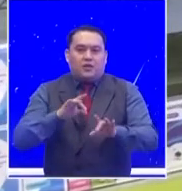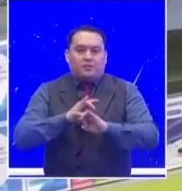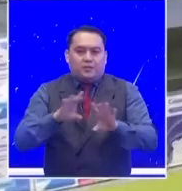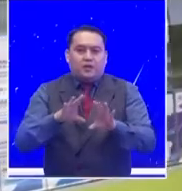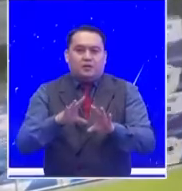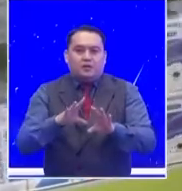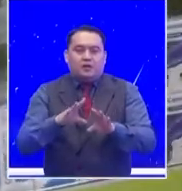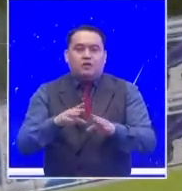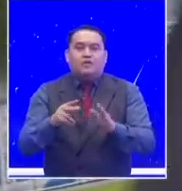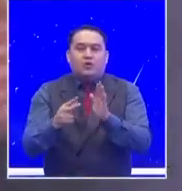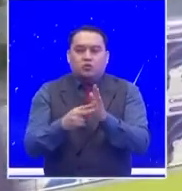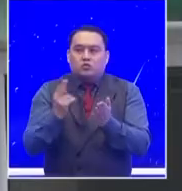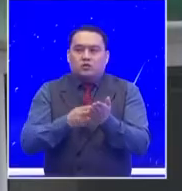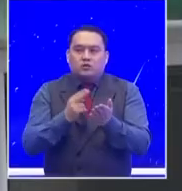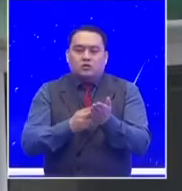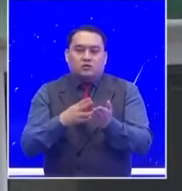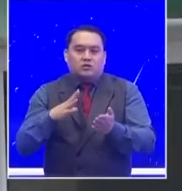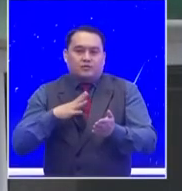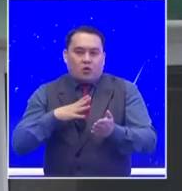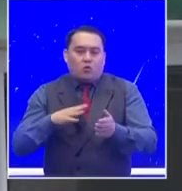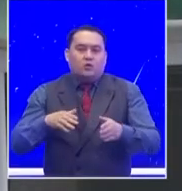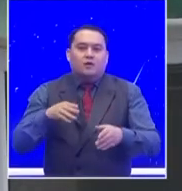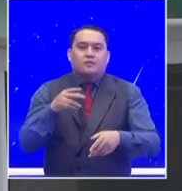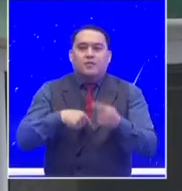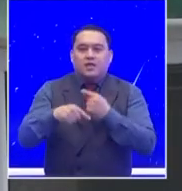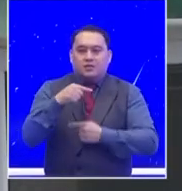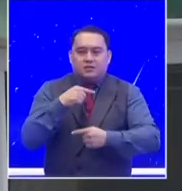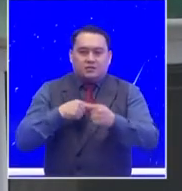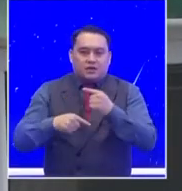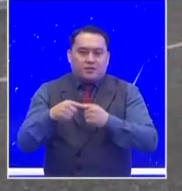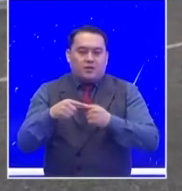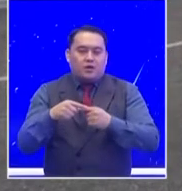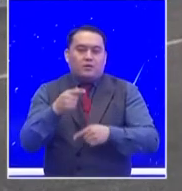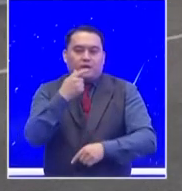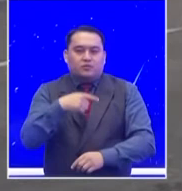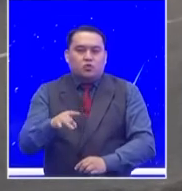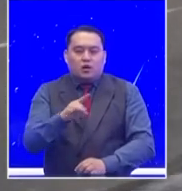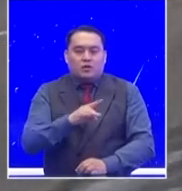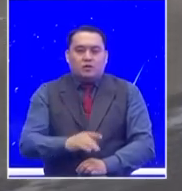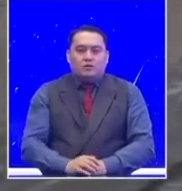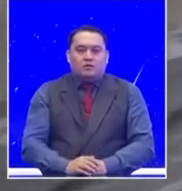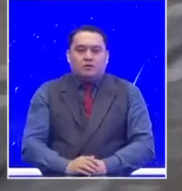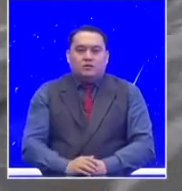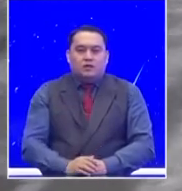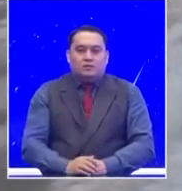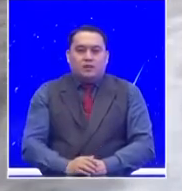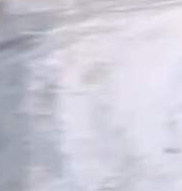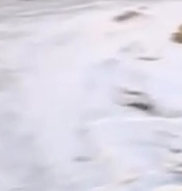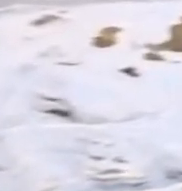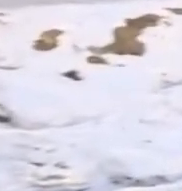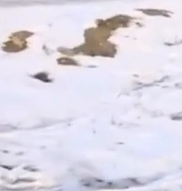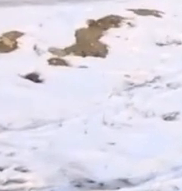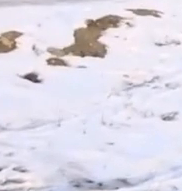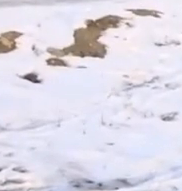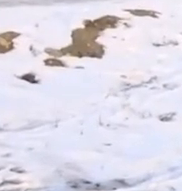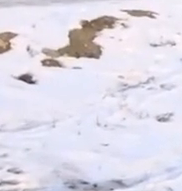мечты. Это живое свидетельство поддержки начинающих и действующих предпринимателей Панфиловского района. Гульмира Тимиргалиева, Мади Байбусынов, телеканал